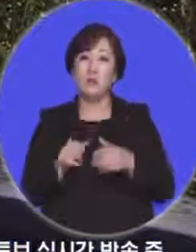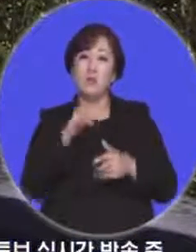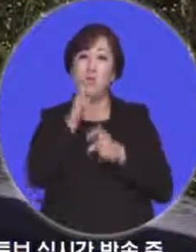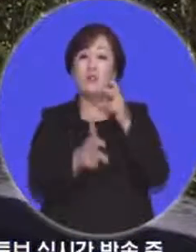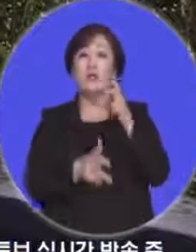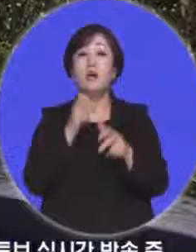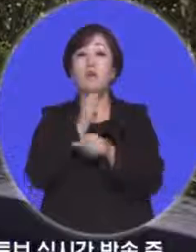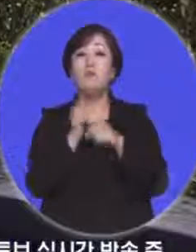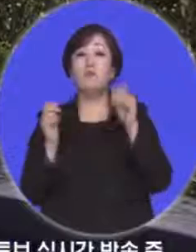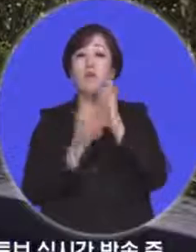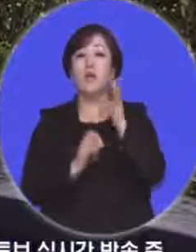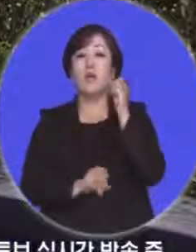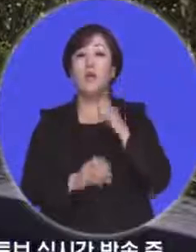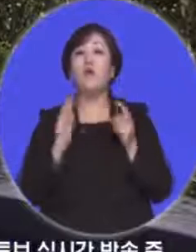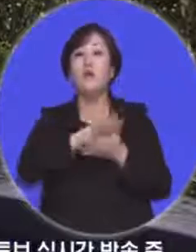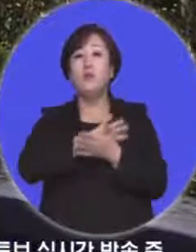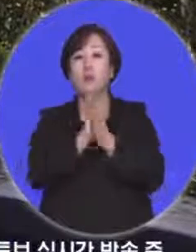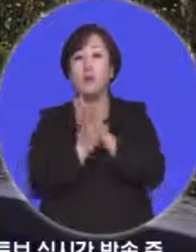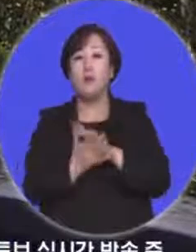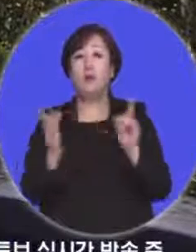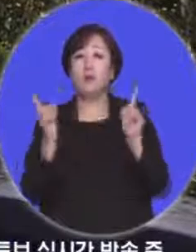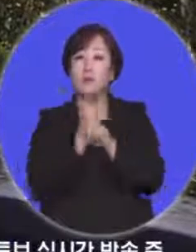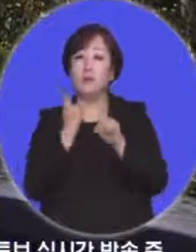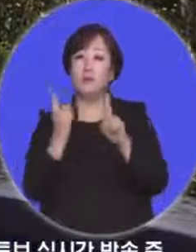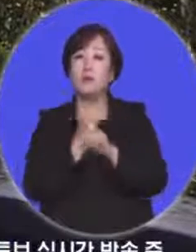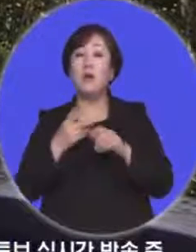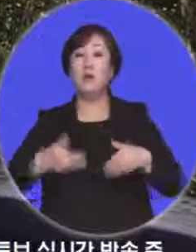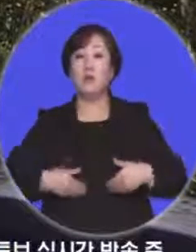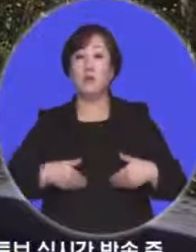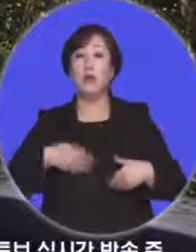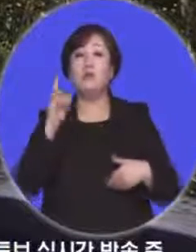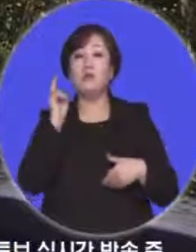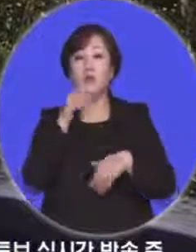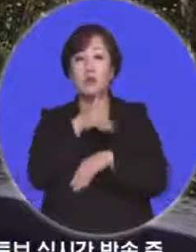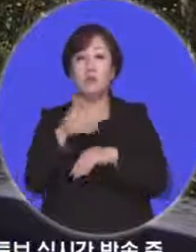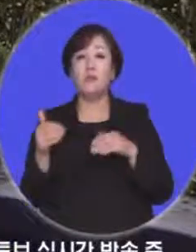산업에도 근본적인 변화를 요구하고 있습니다. UBC 뉴스 김진구입니다.